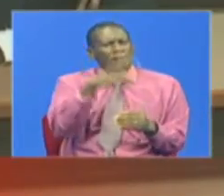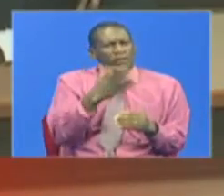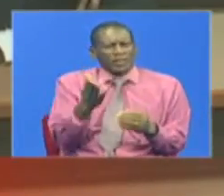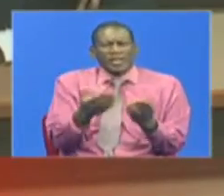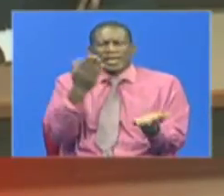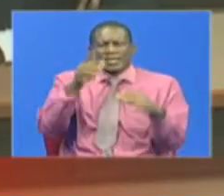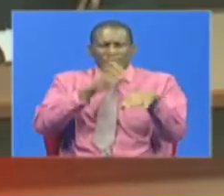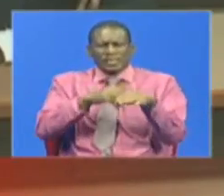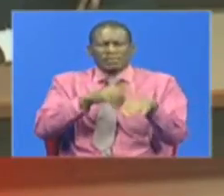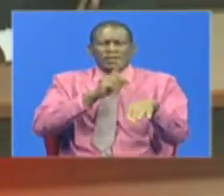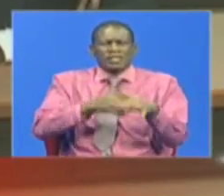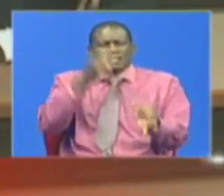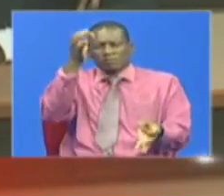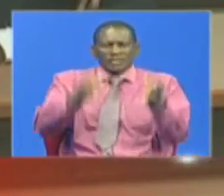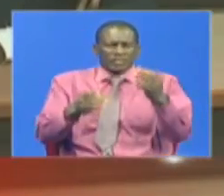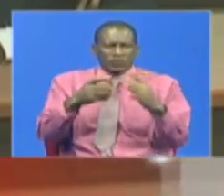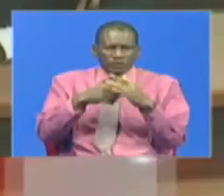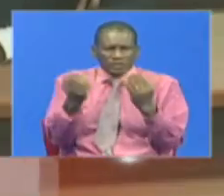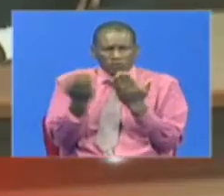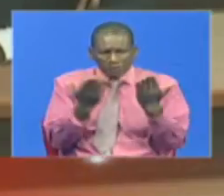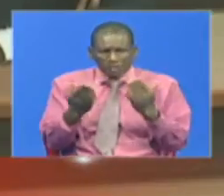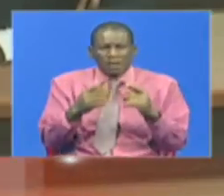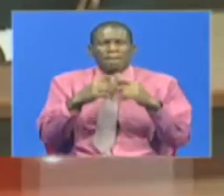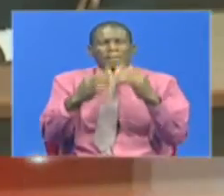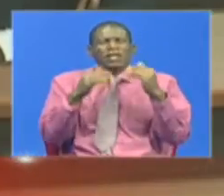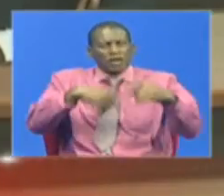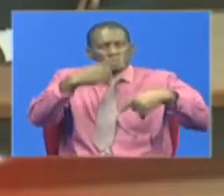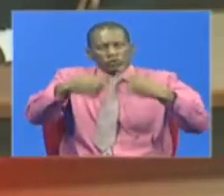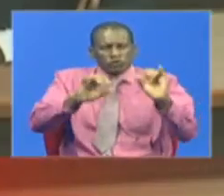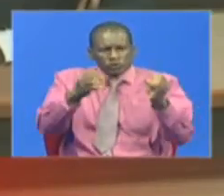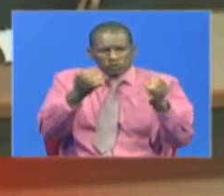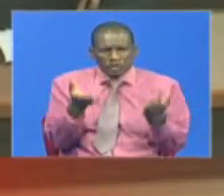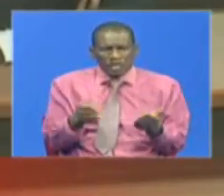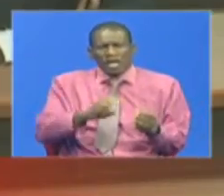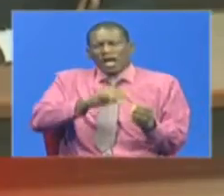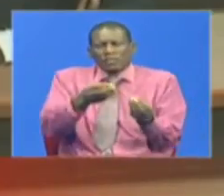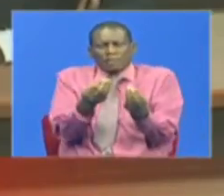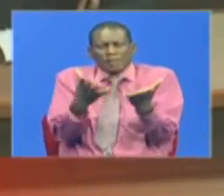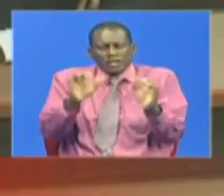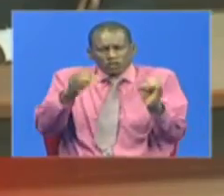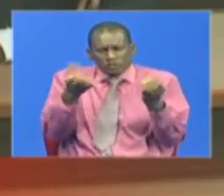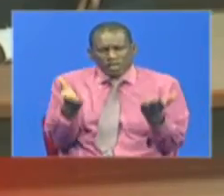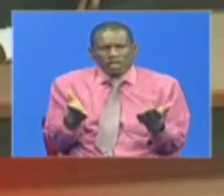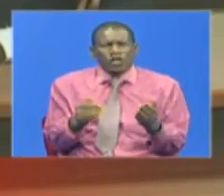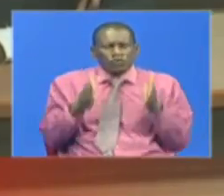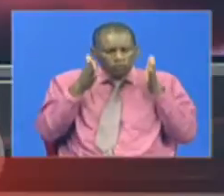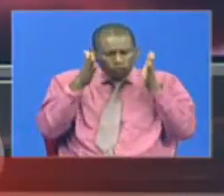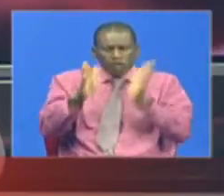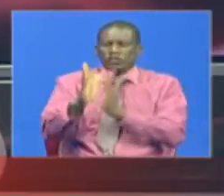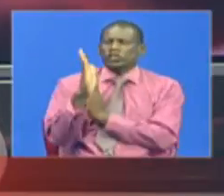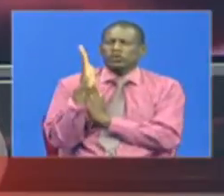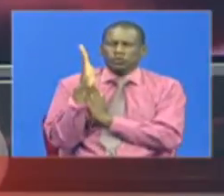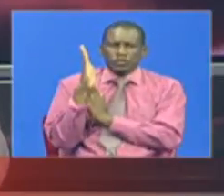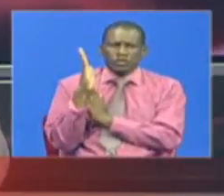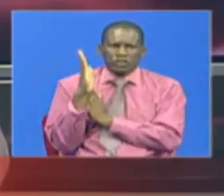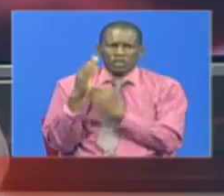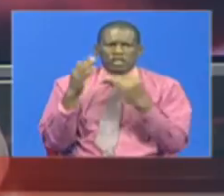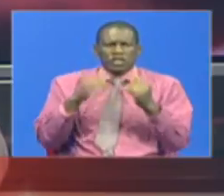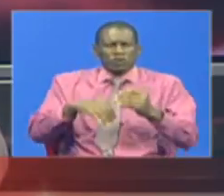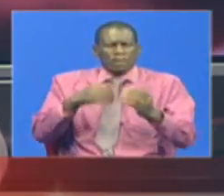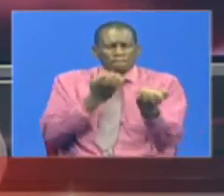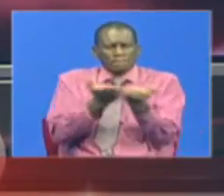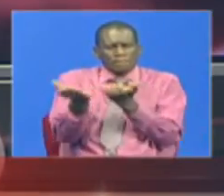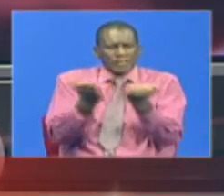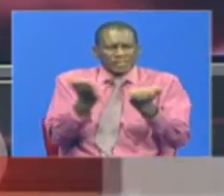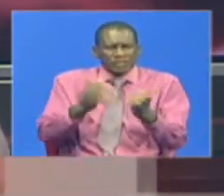hiyo itakapokuwa inaanza kusomwa. Lakini tukisonga mbele tu, kuna mengine mengi hapa, tunaangazia masuala ya usalama. na shughuli za biashara